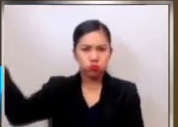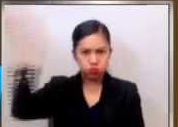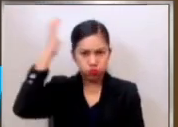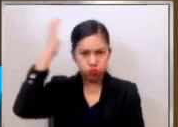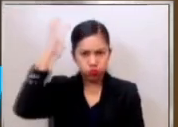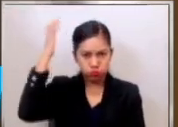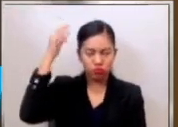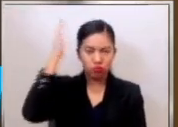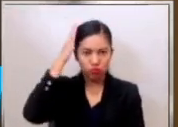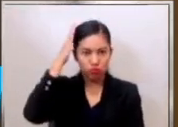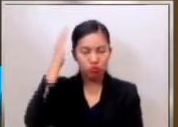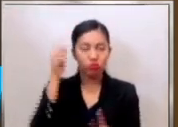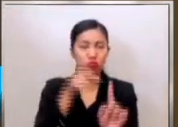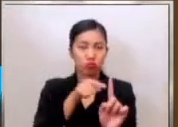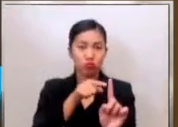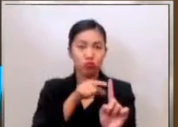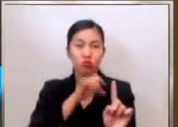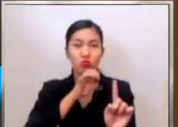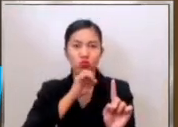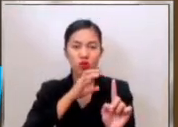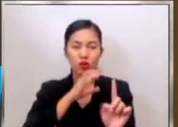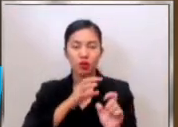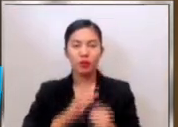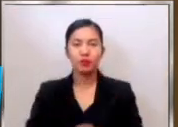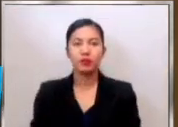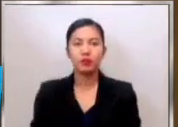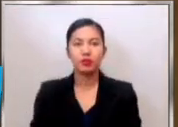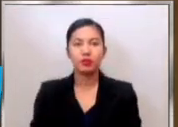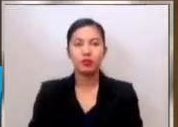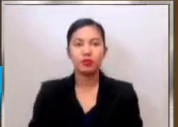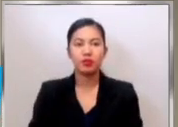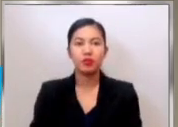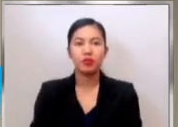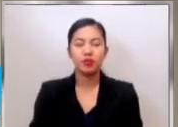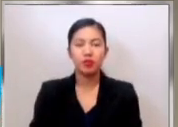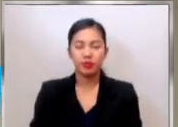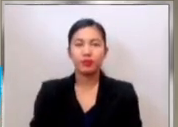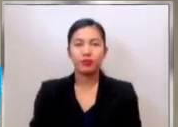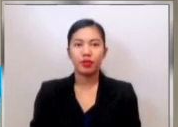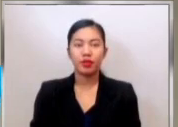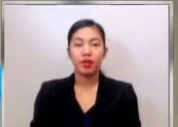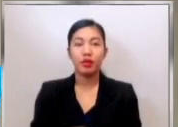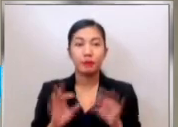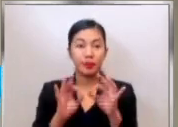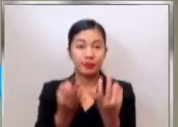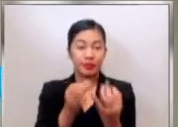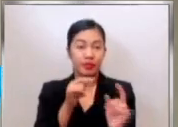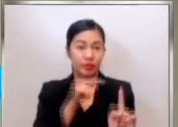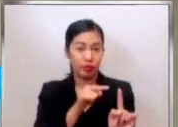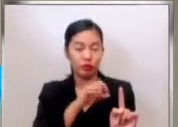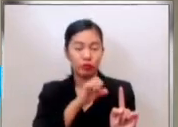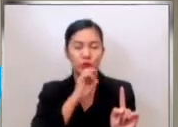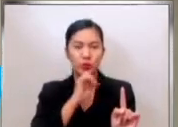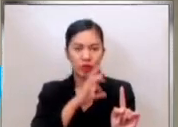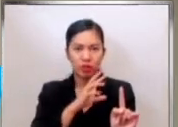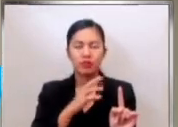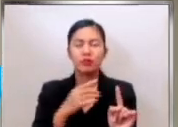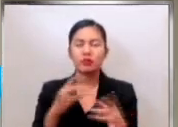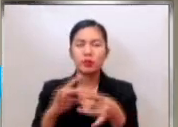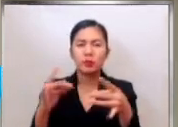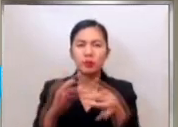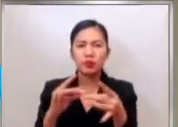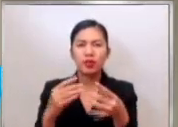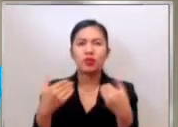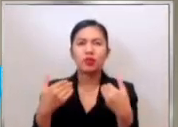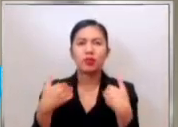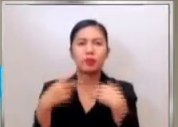Mamatid dahil sa namuong dugo sa kanyang mata. Ayon sa mga kaanak ng biktima, nalimas din ang 2 box na may lamang pera.